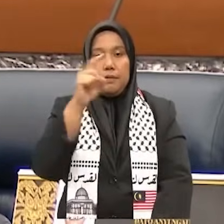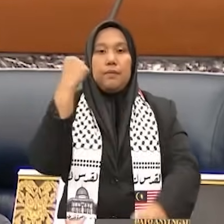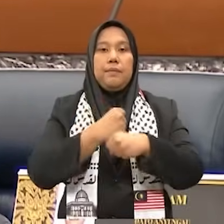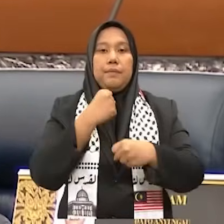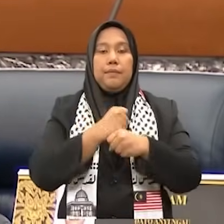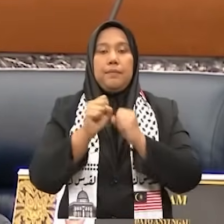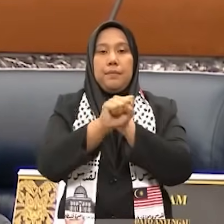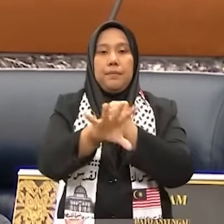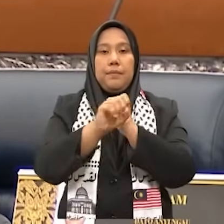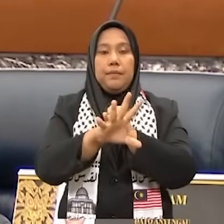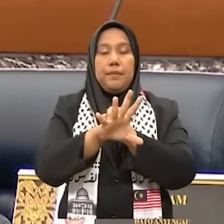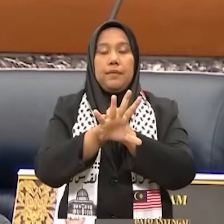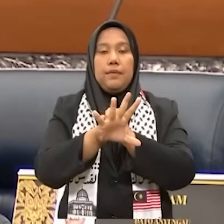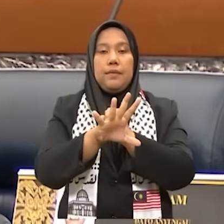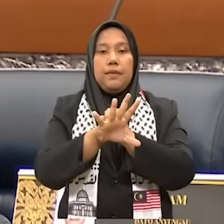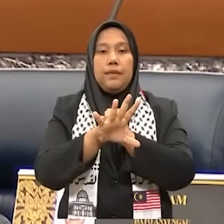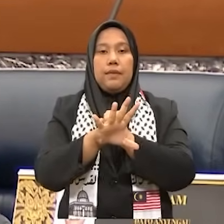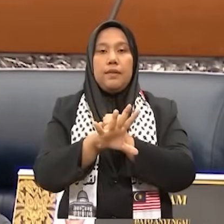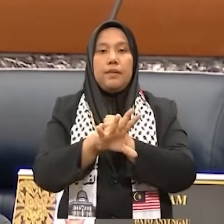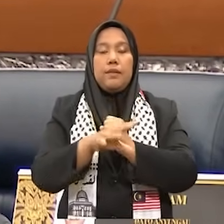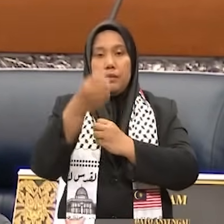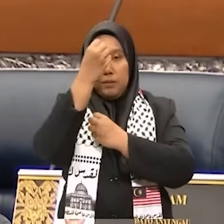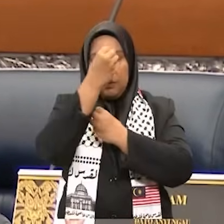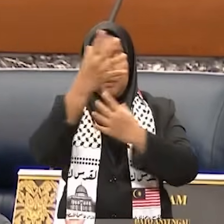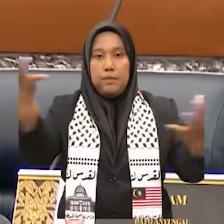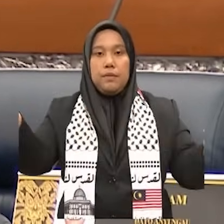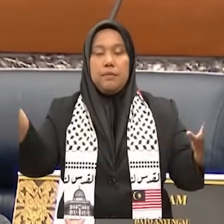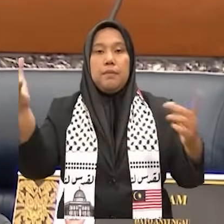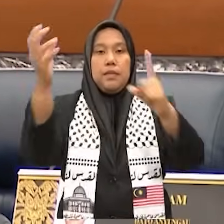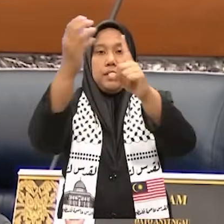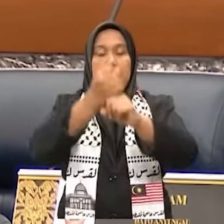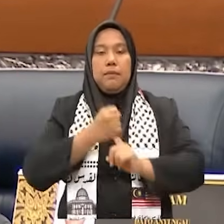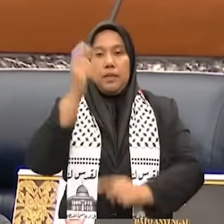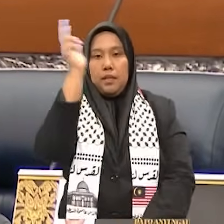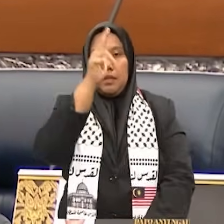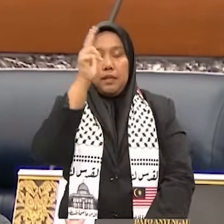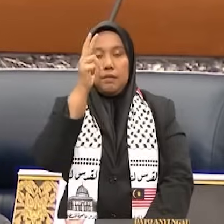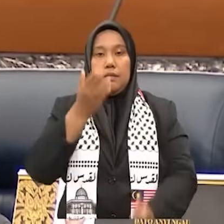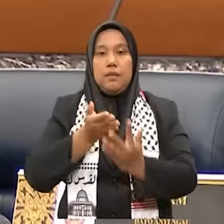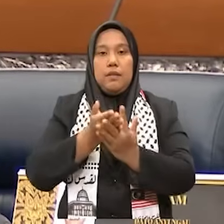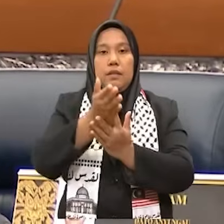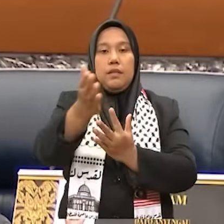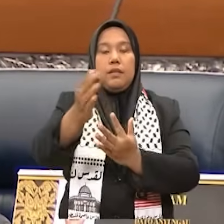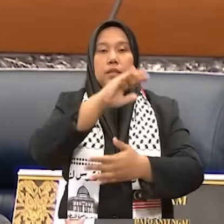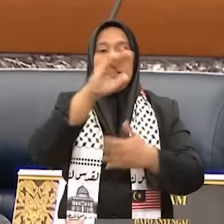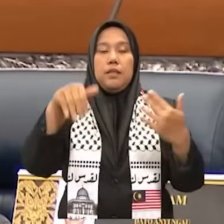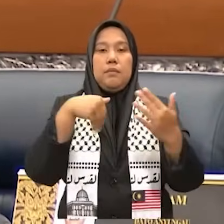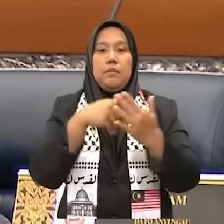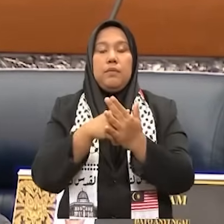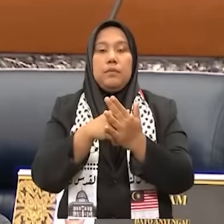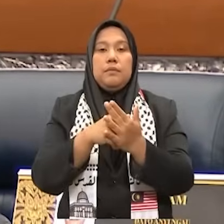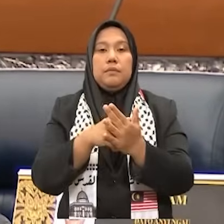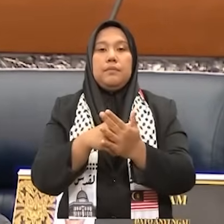kerja-kerja promosi dan publicity dalam menghebarkan pencapaian kerajaan menerusi semua platform media masa termasuk media